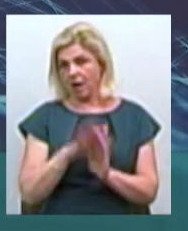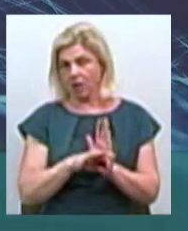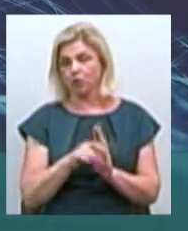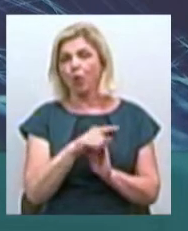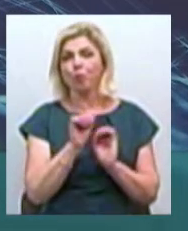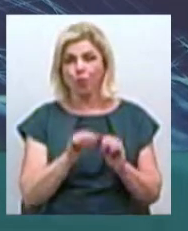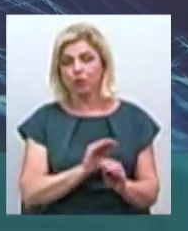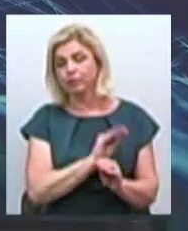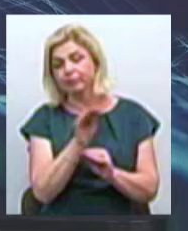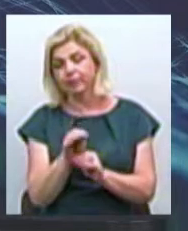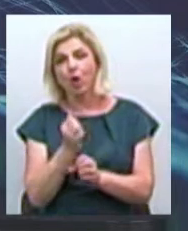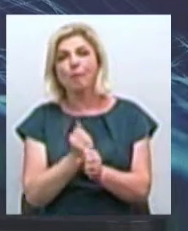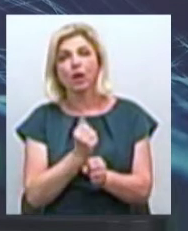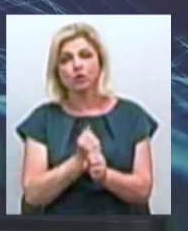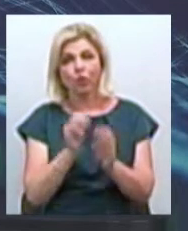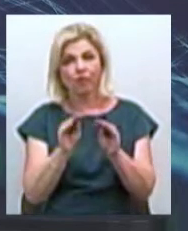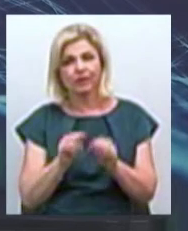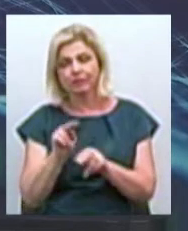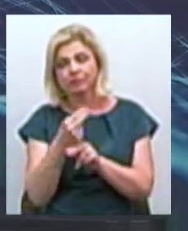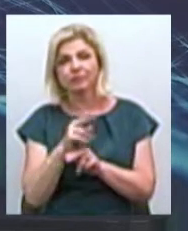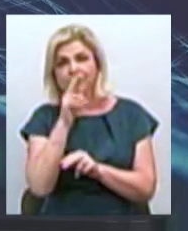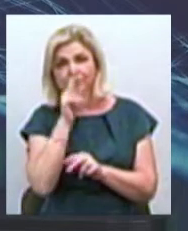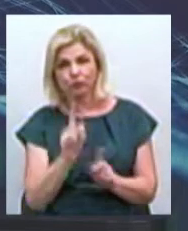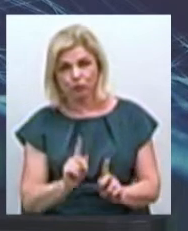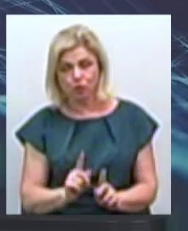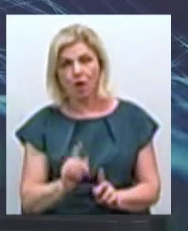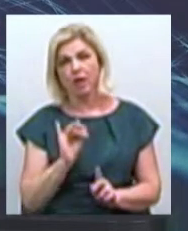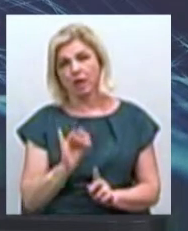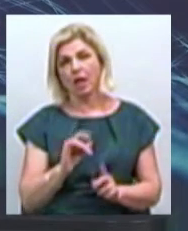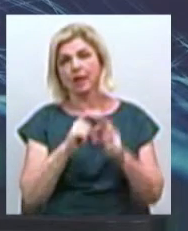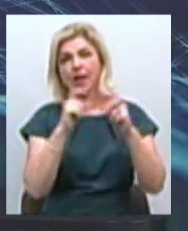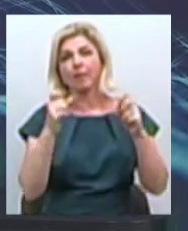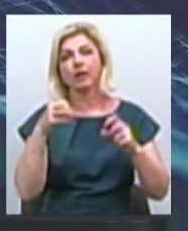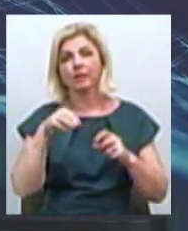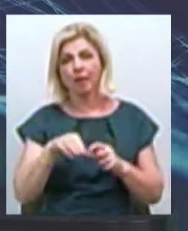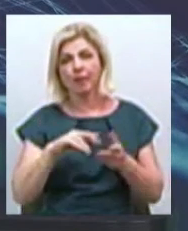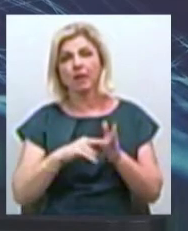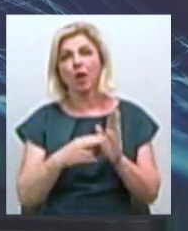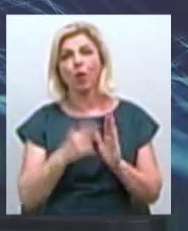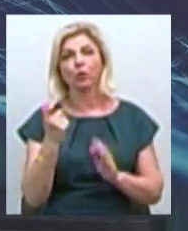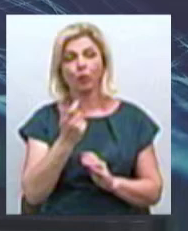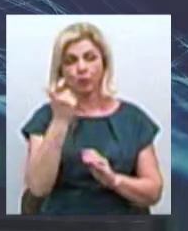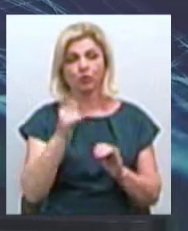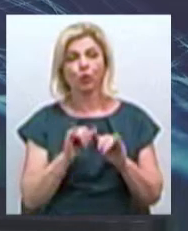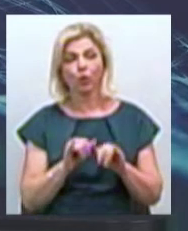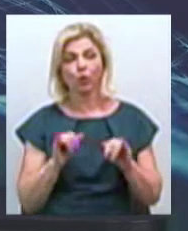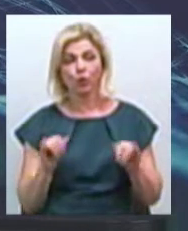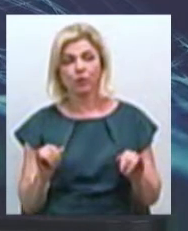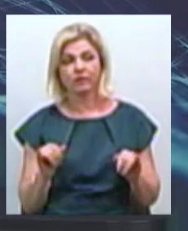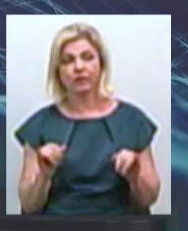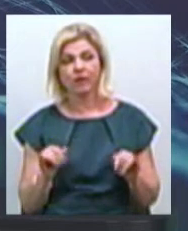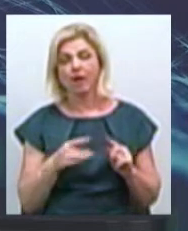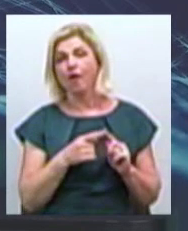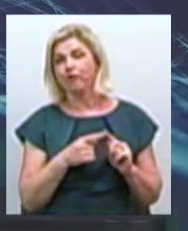бути доопрацьовані. Окрім того, в департаменті економічного року економічного розвитку